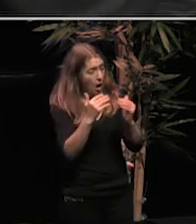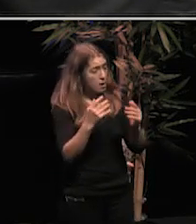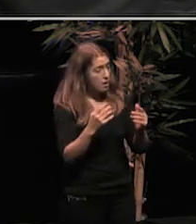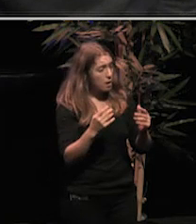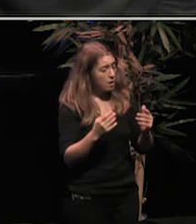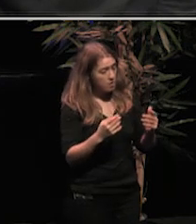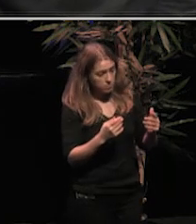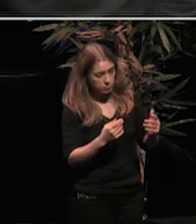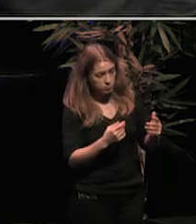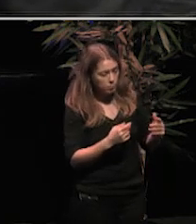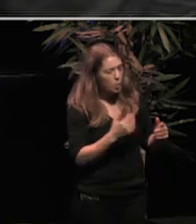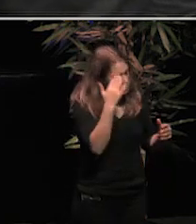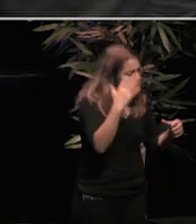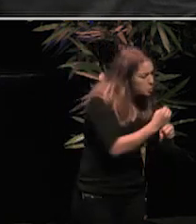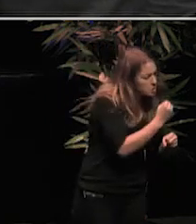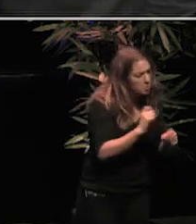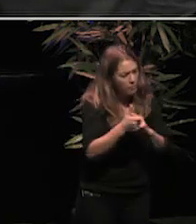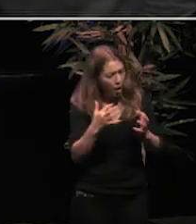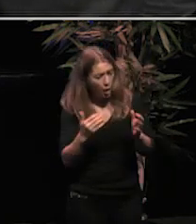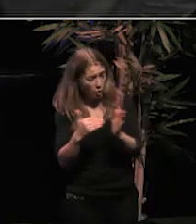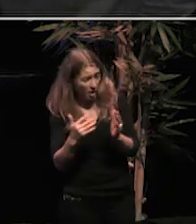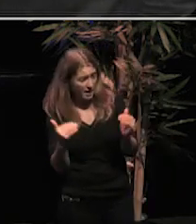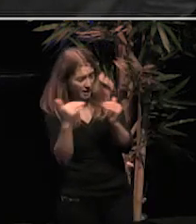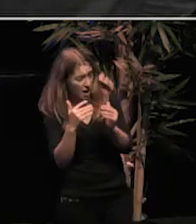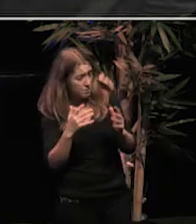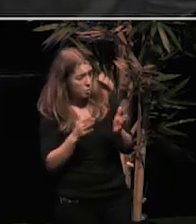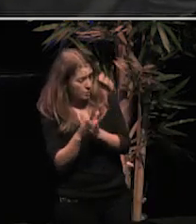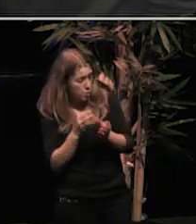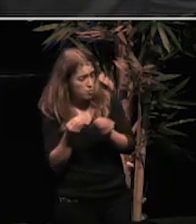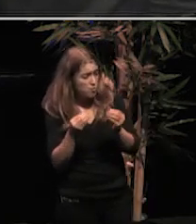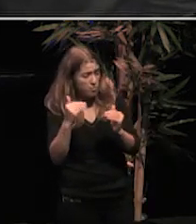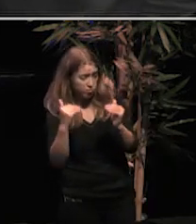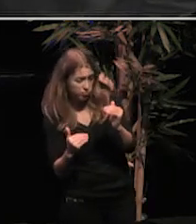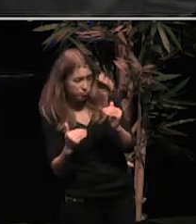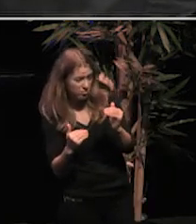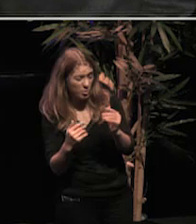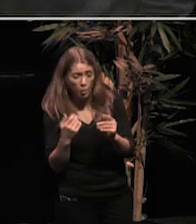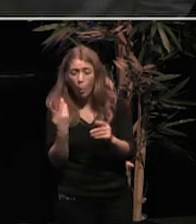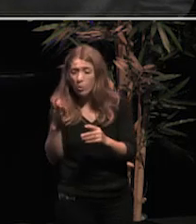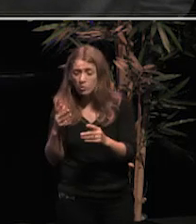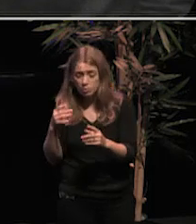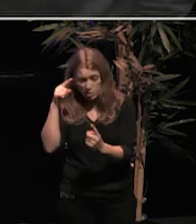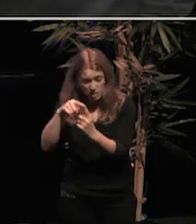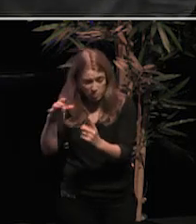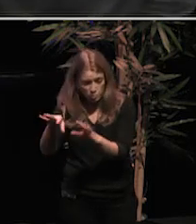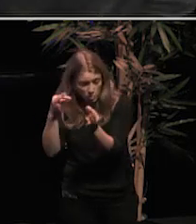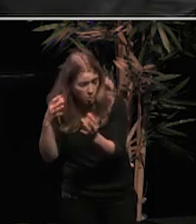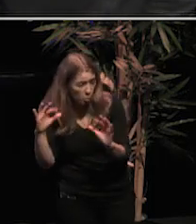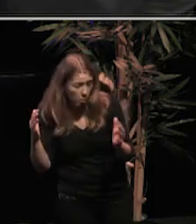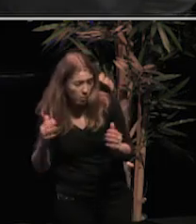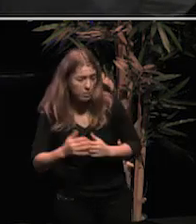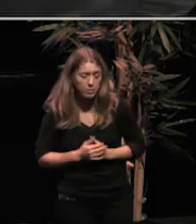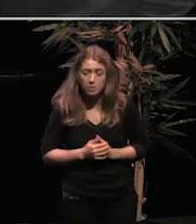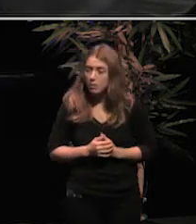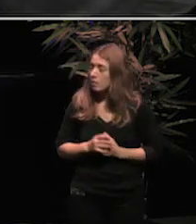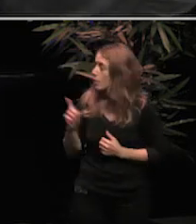nouvel objectif et là on a envie de te poser la question c'est quoi le nouveau défi maintenant? Alors effectivement il est l'envie elle est